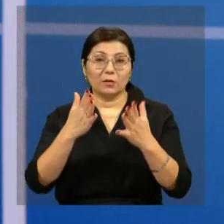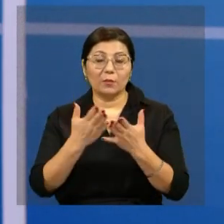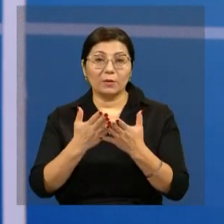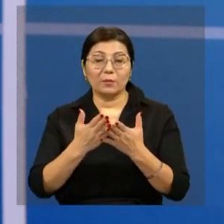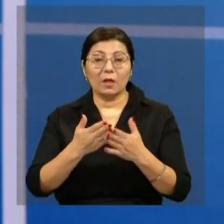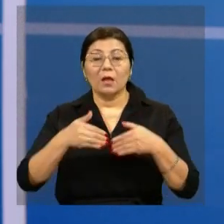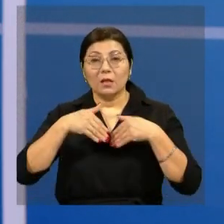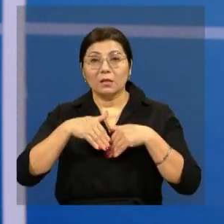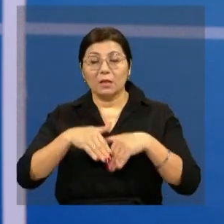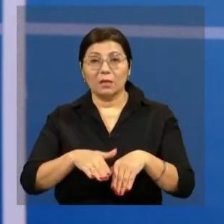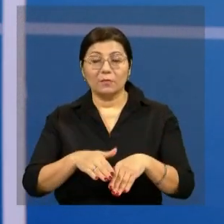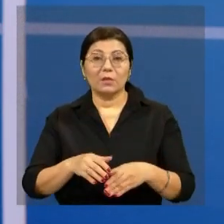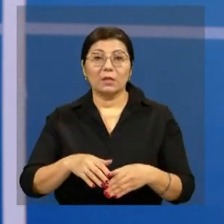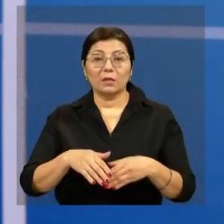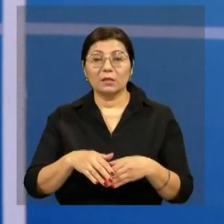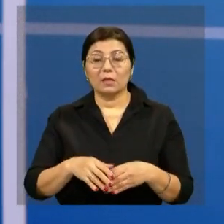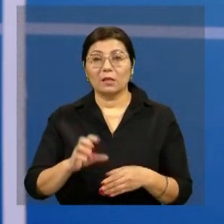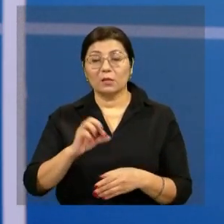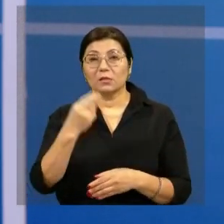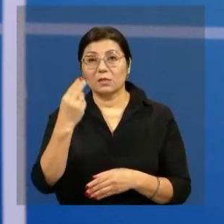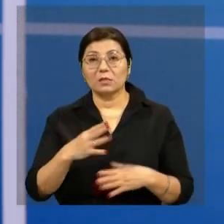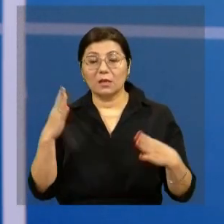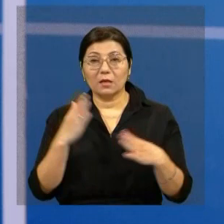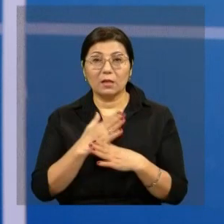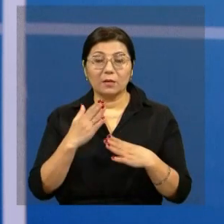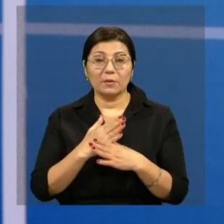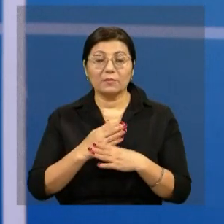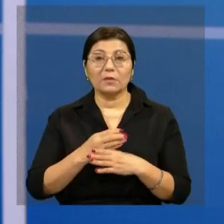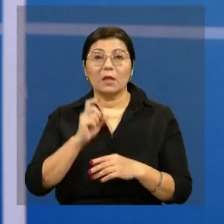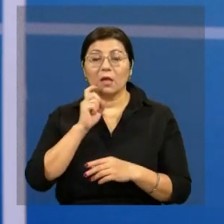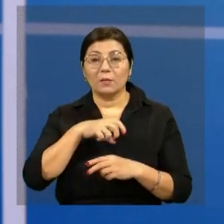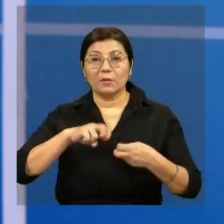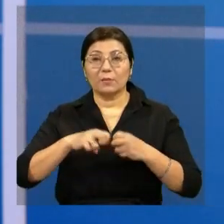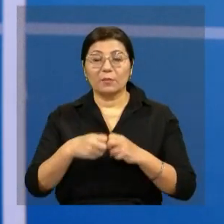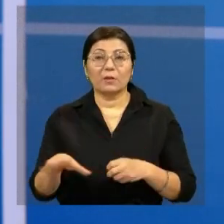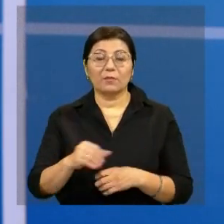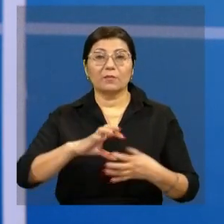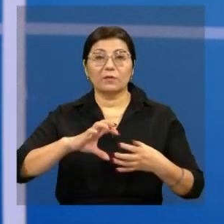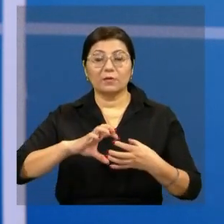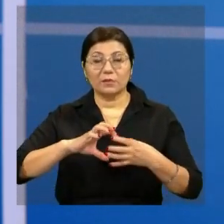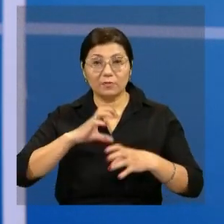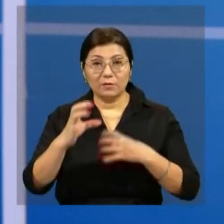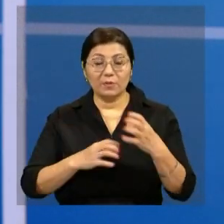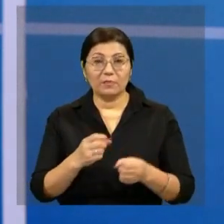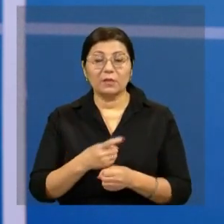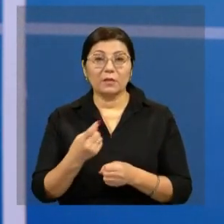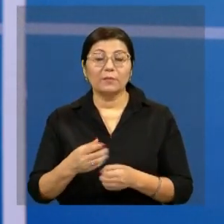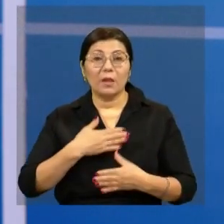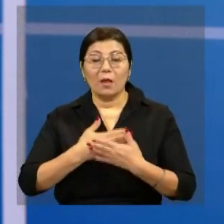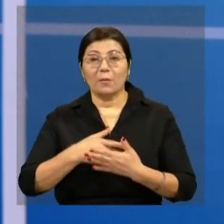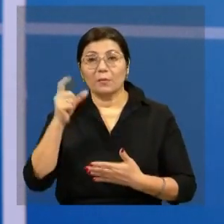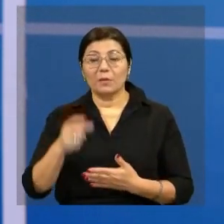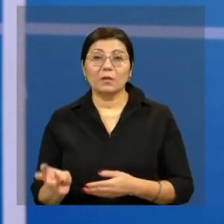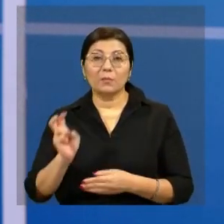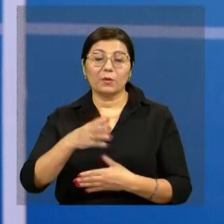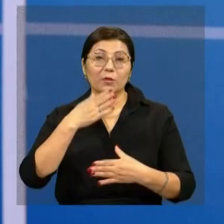для решения социальных, экономических и экологических проблем во всем мире. В условиях растущих проблем первыми приходят на помощь зачастую добровольцы.